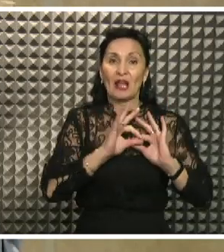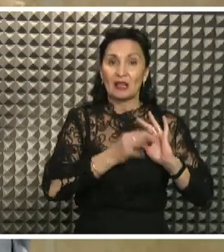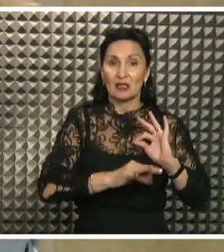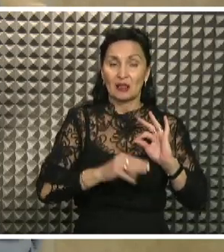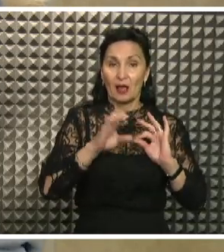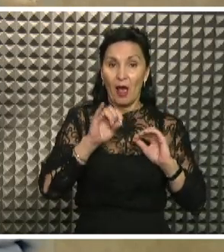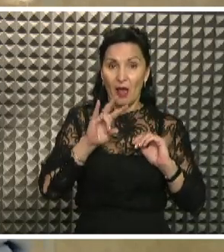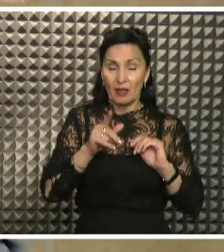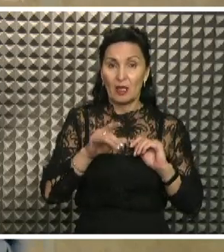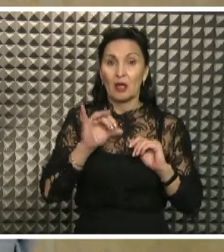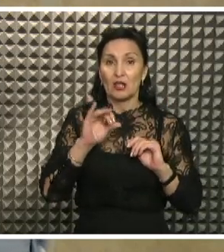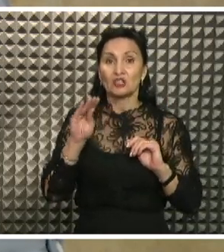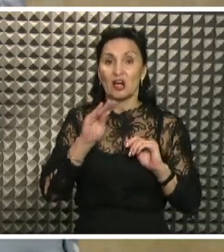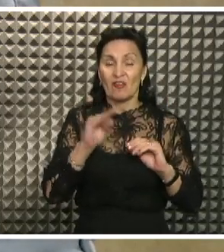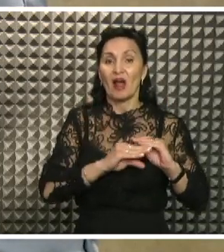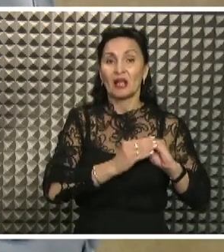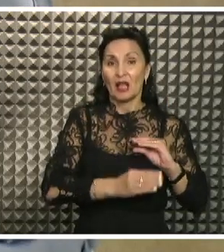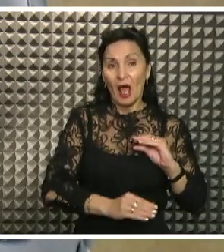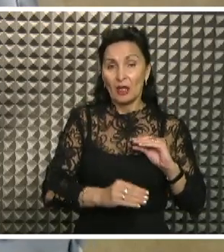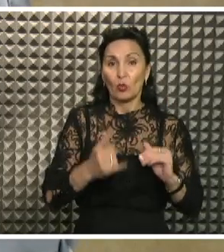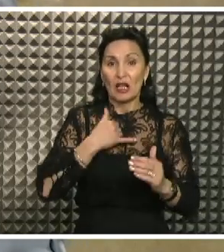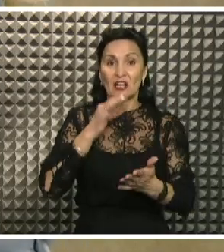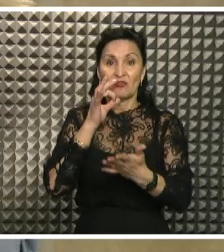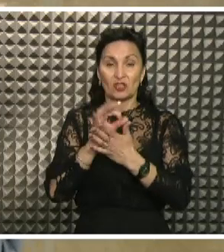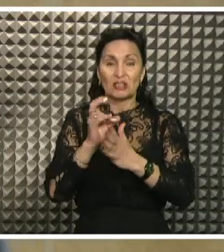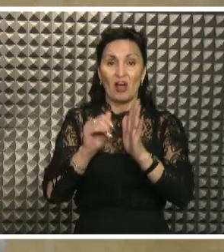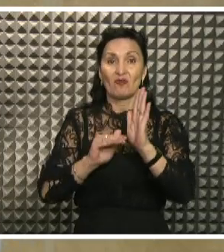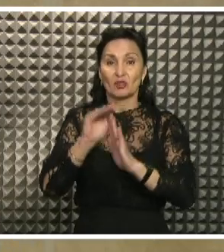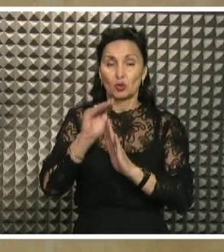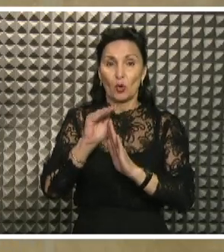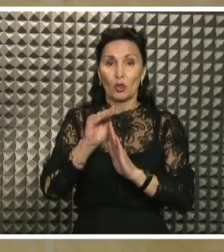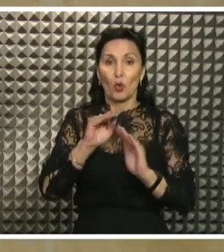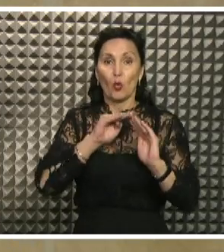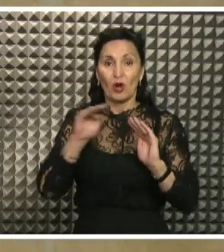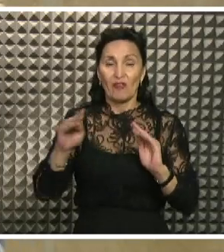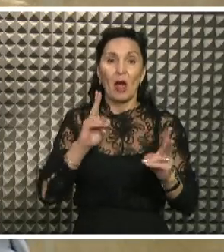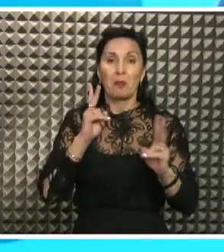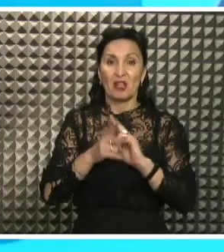жировую ткань, а именно бурая жировая ткань у нас отвечает за высокий уровень обмена веществ.